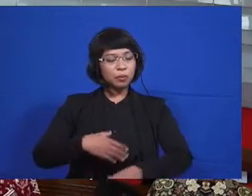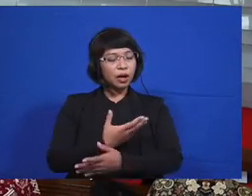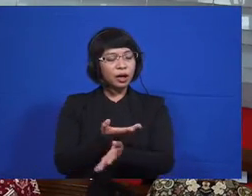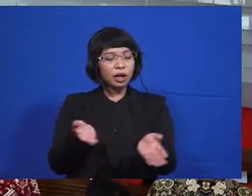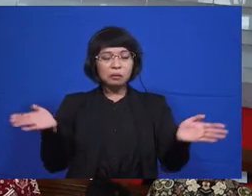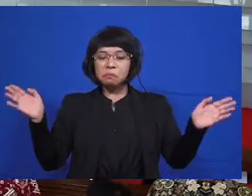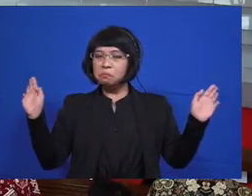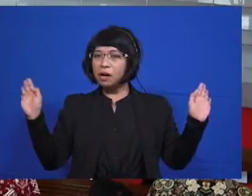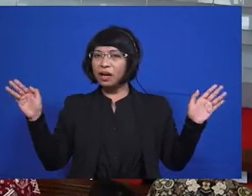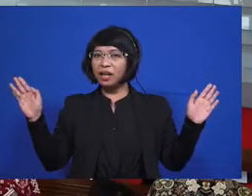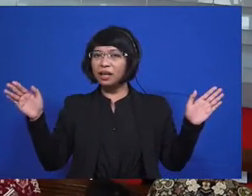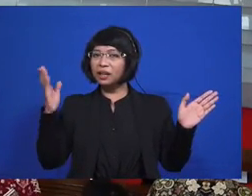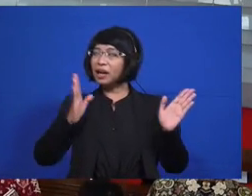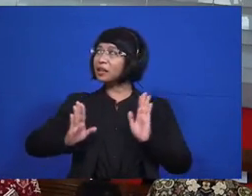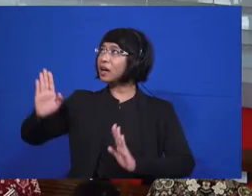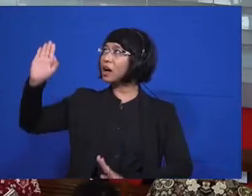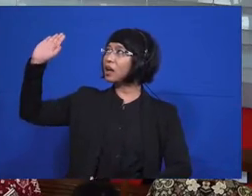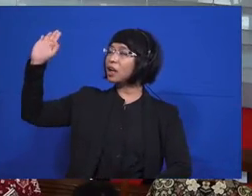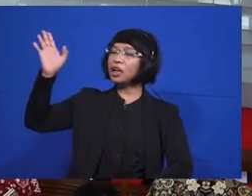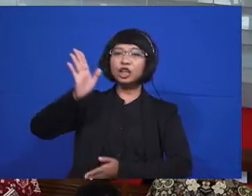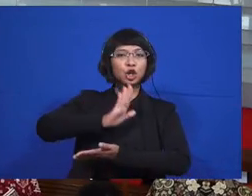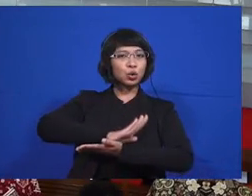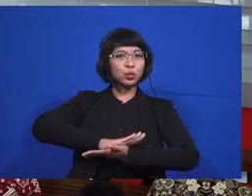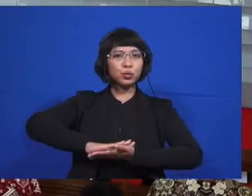Allah yang kudus,